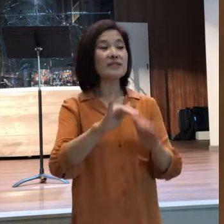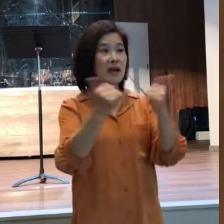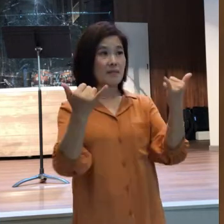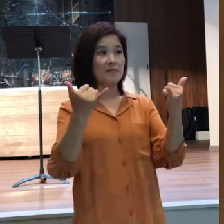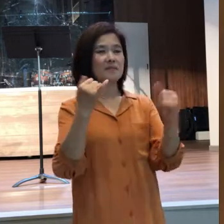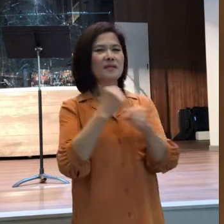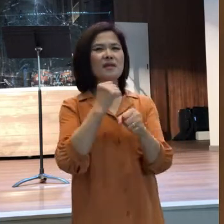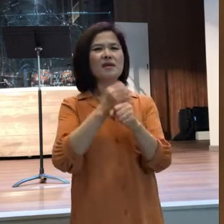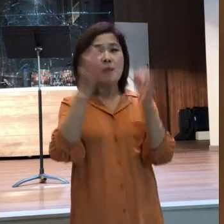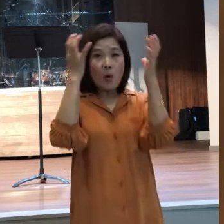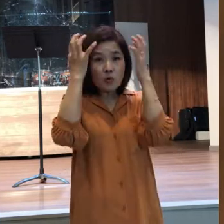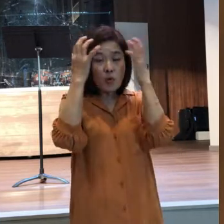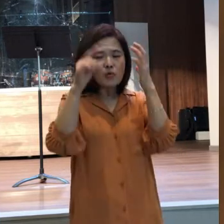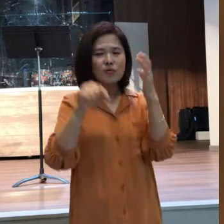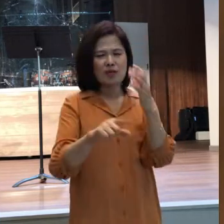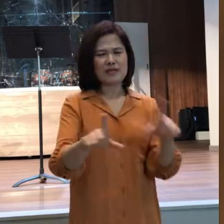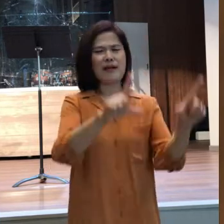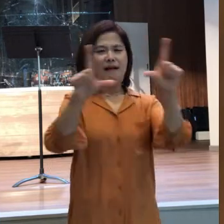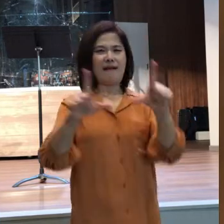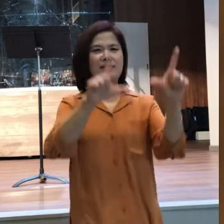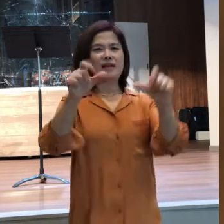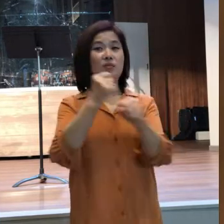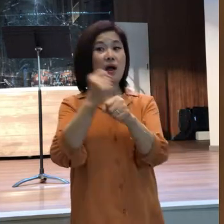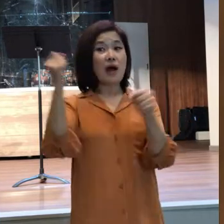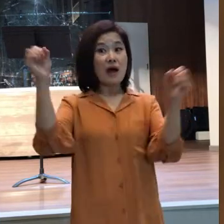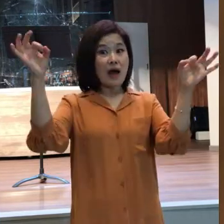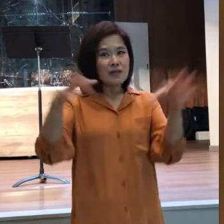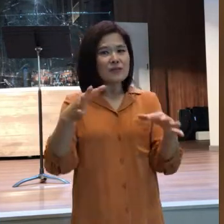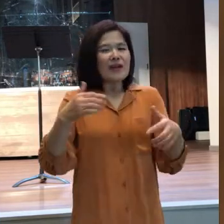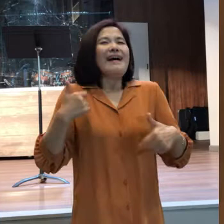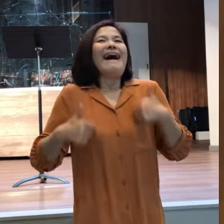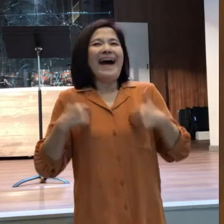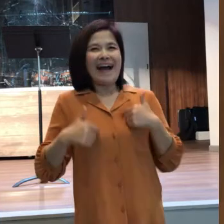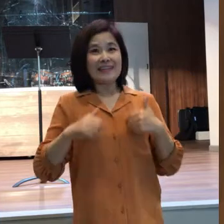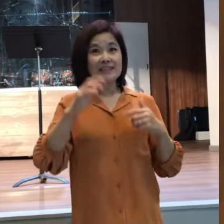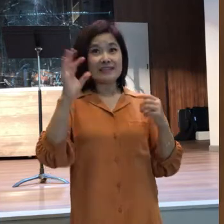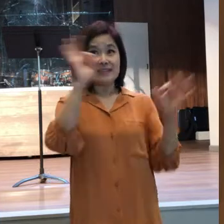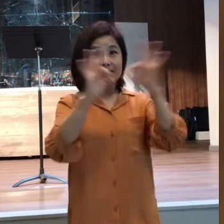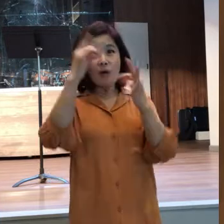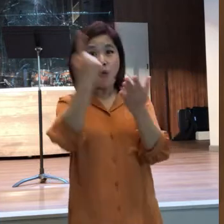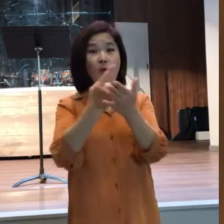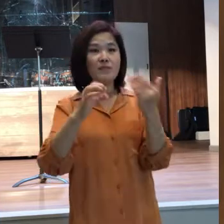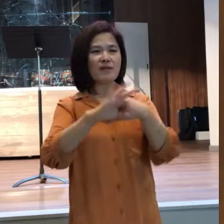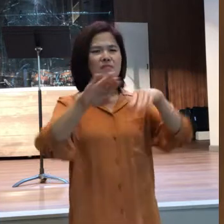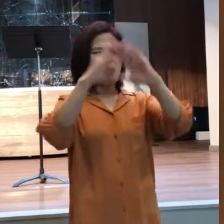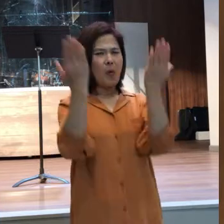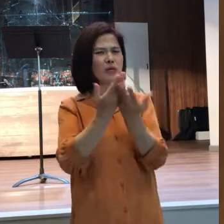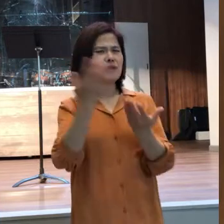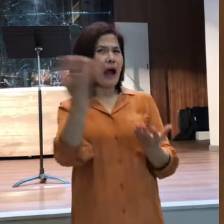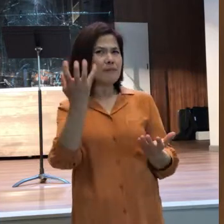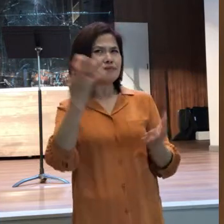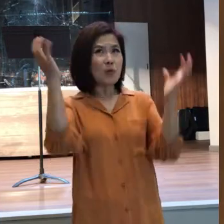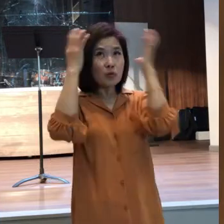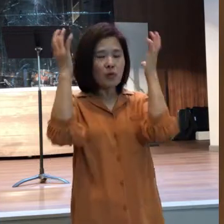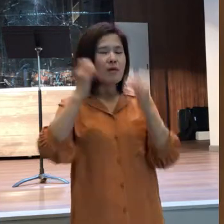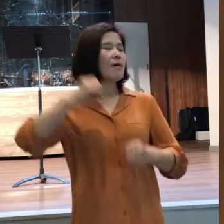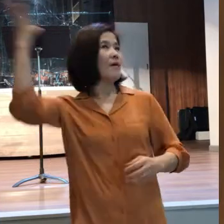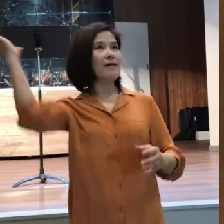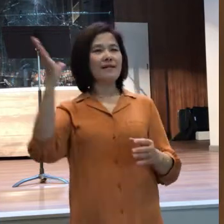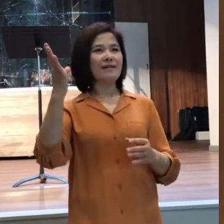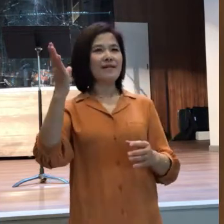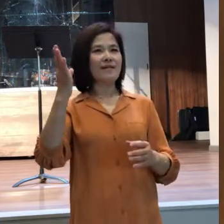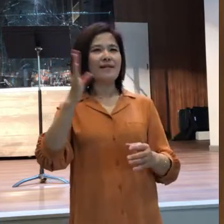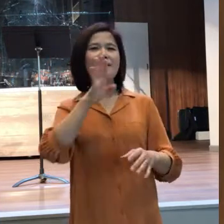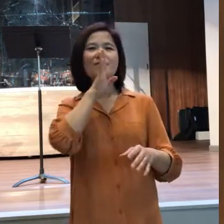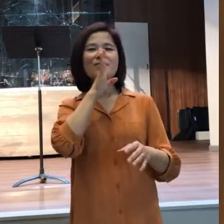사람은 고통 속에 살다가도 한순간 희락이 찾아오면 그 모든 아픔들을 잊어버리는